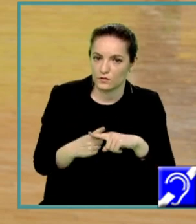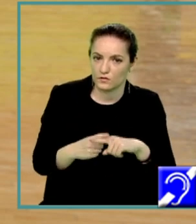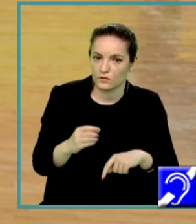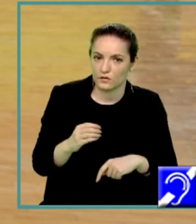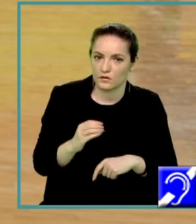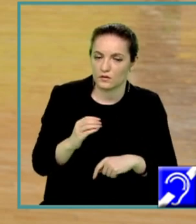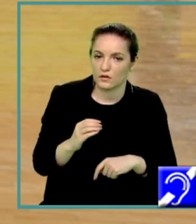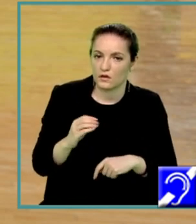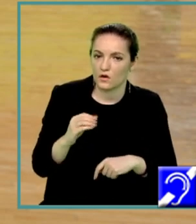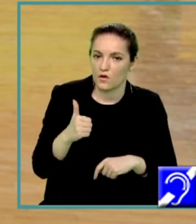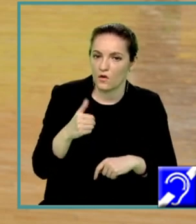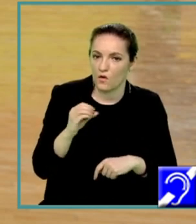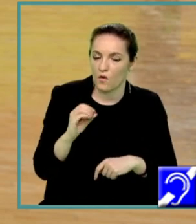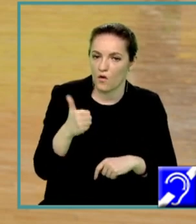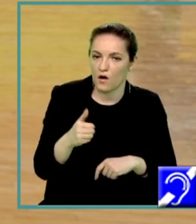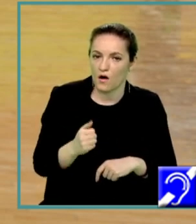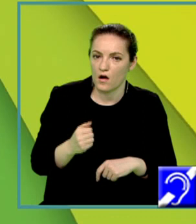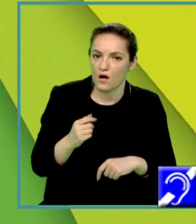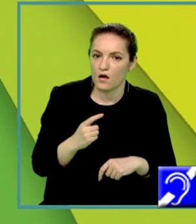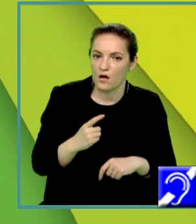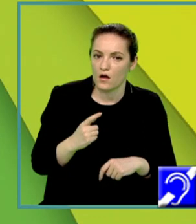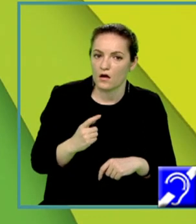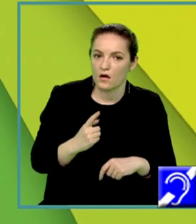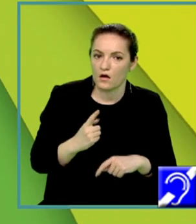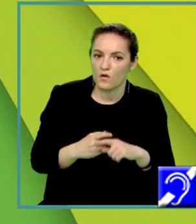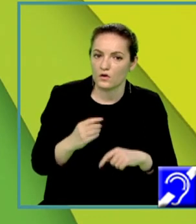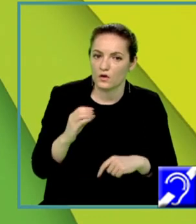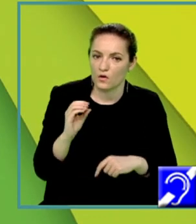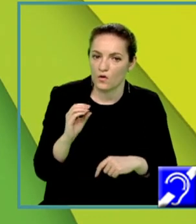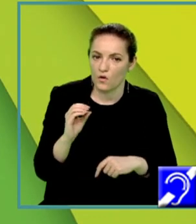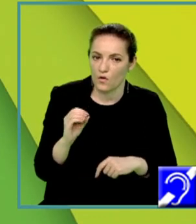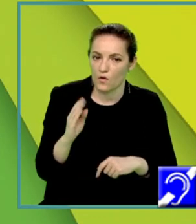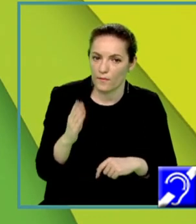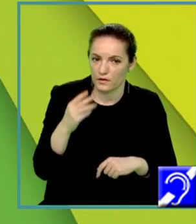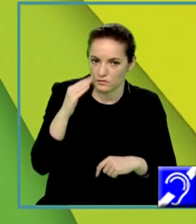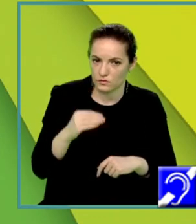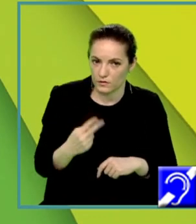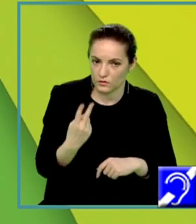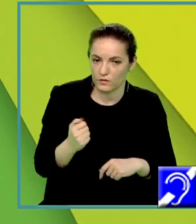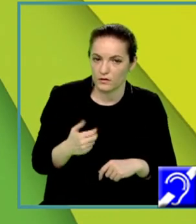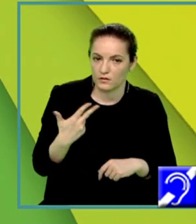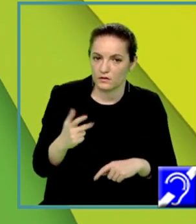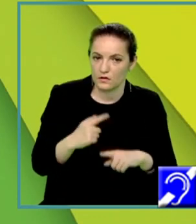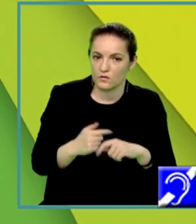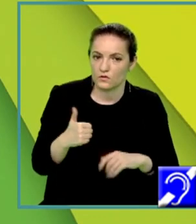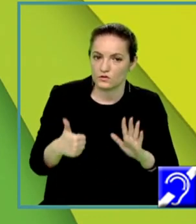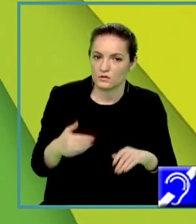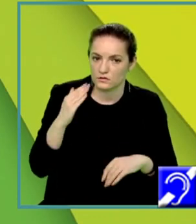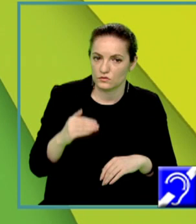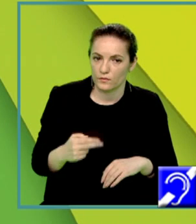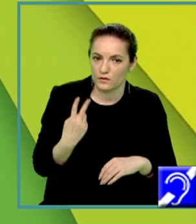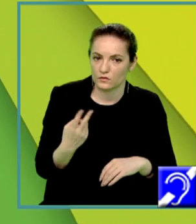cateta OA și cateta OB supra 2, adică 3 ori 6 pe 2, care este